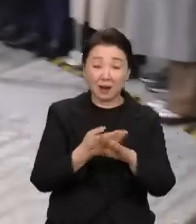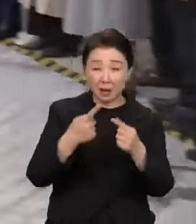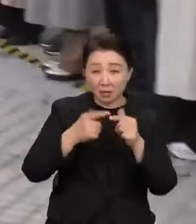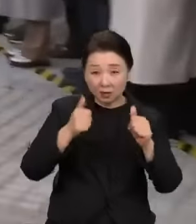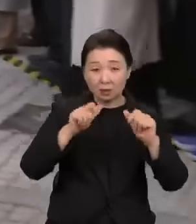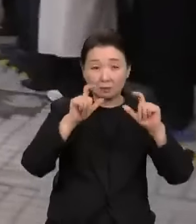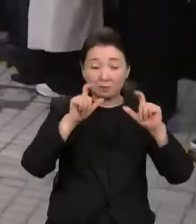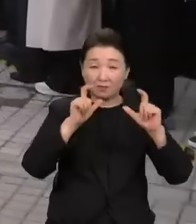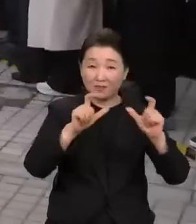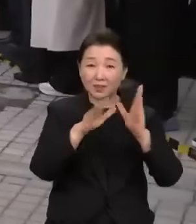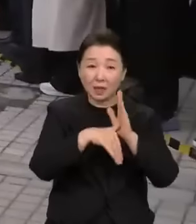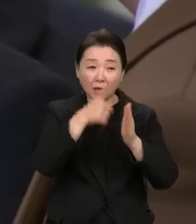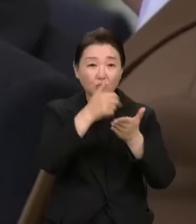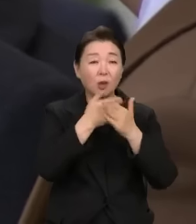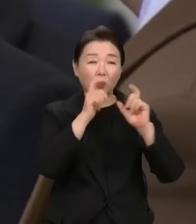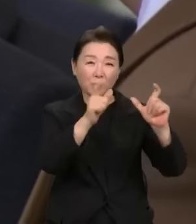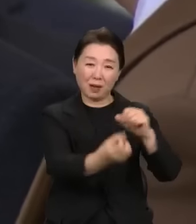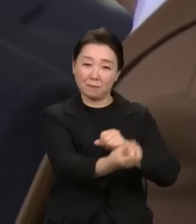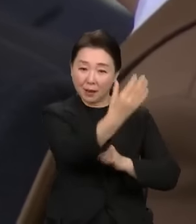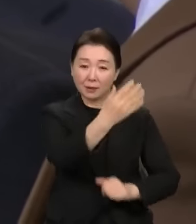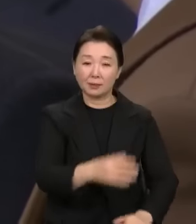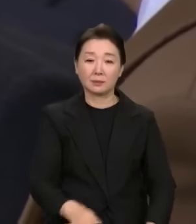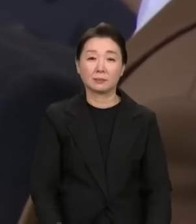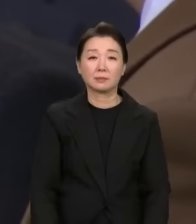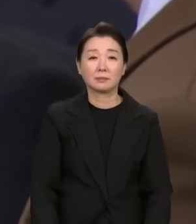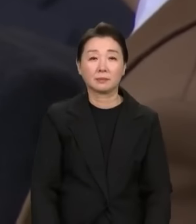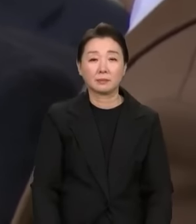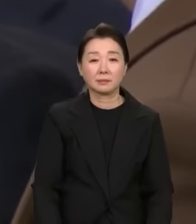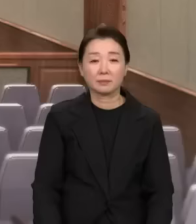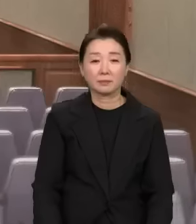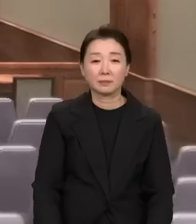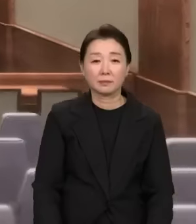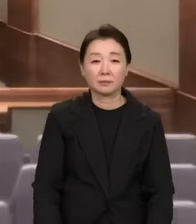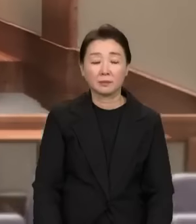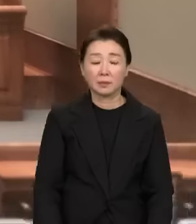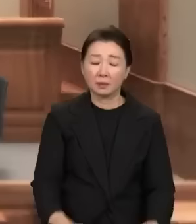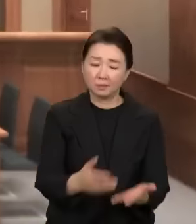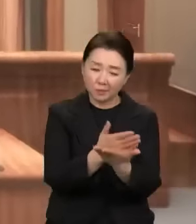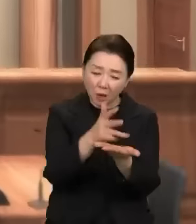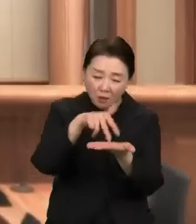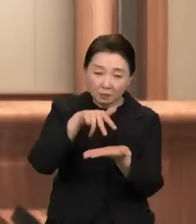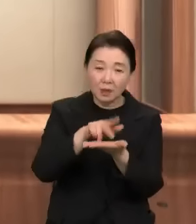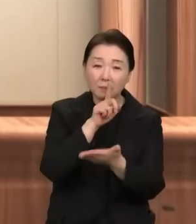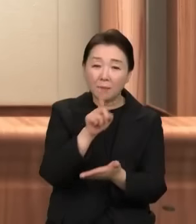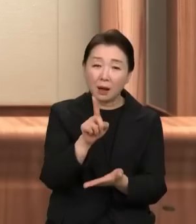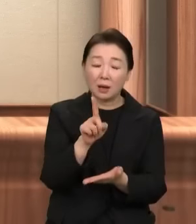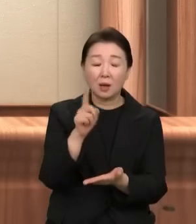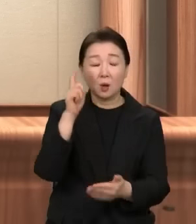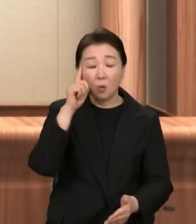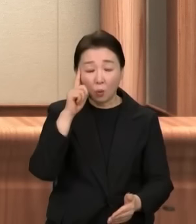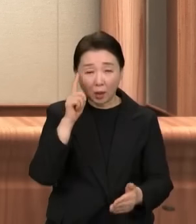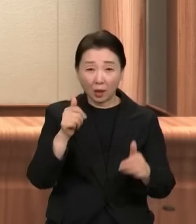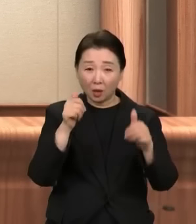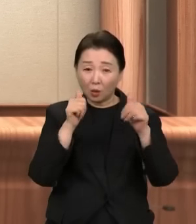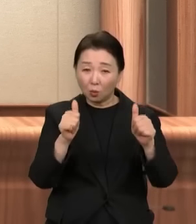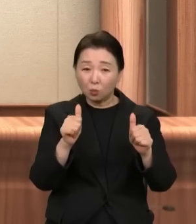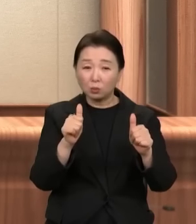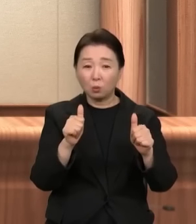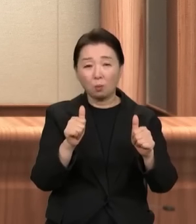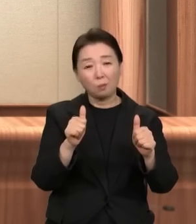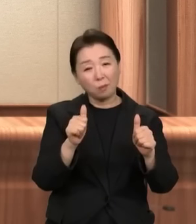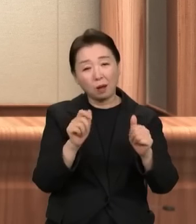추정을 내세우며 이 대표의 손을 들어줬습니다. 다의적으로 해석할 수 있는 발언을 공소사실 부합하는 취지로만 해석하는